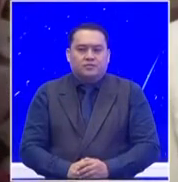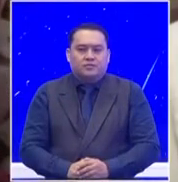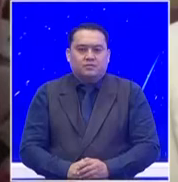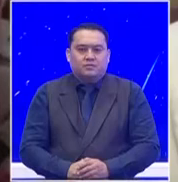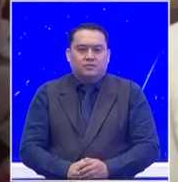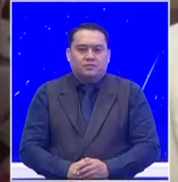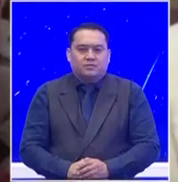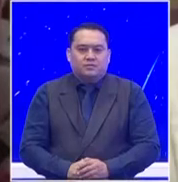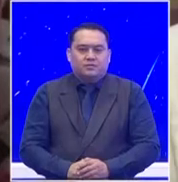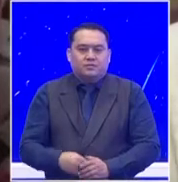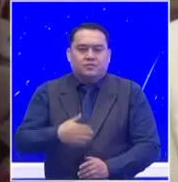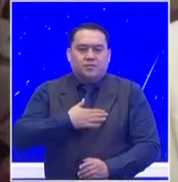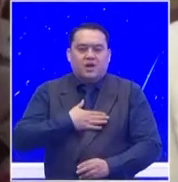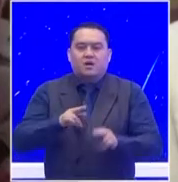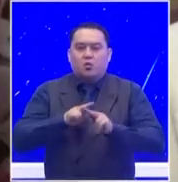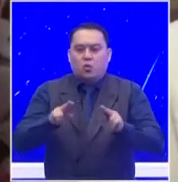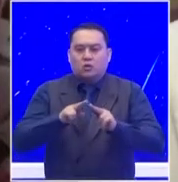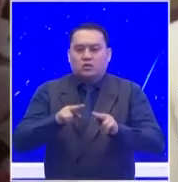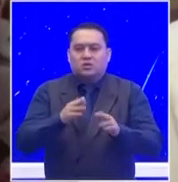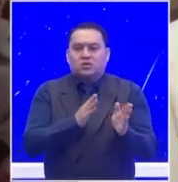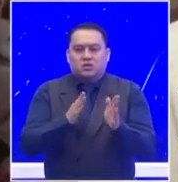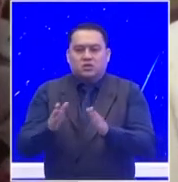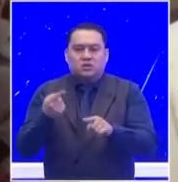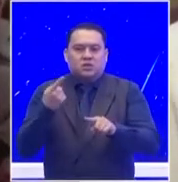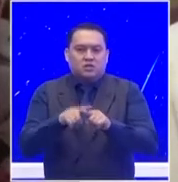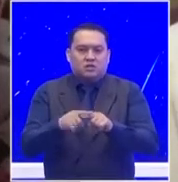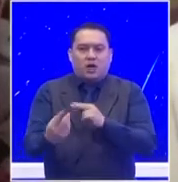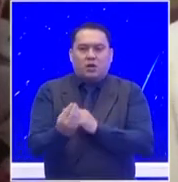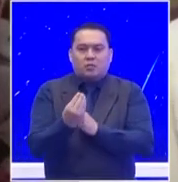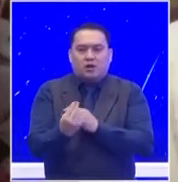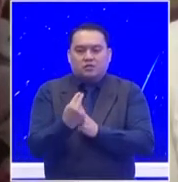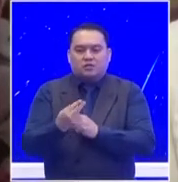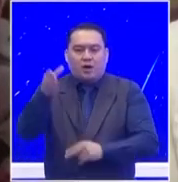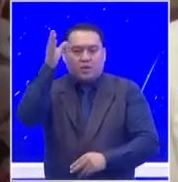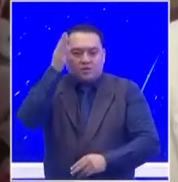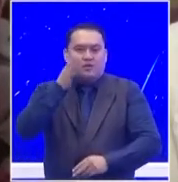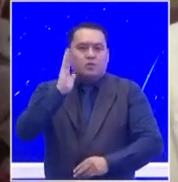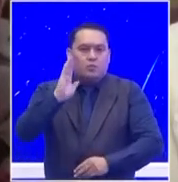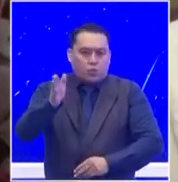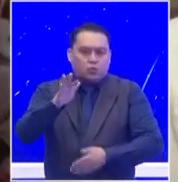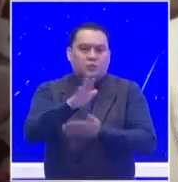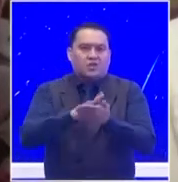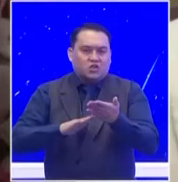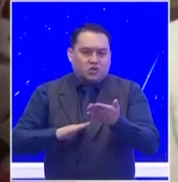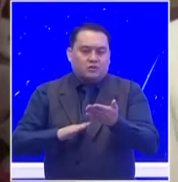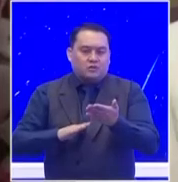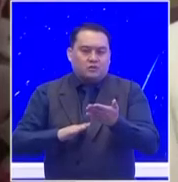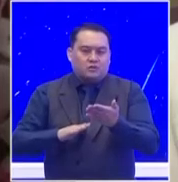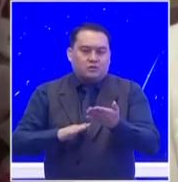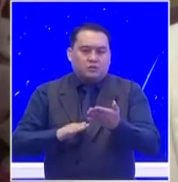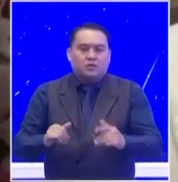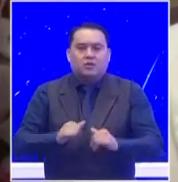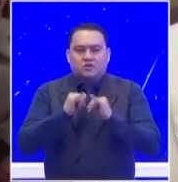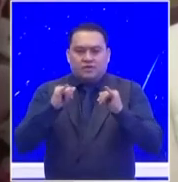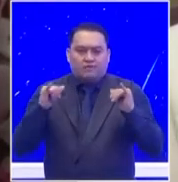Мы, педагоги, система техническое профессиональное образование будем дальше развивать,